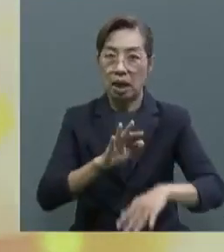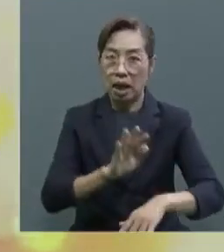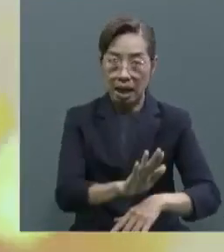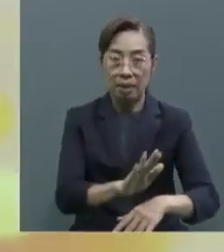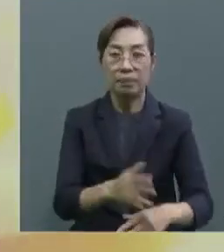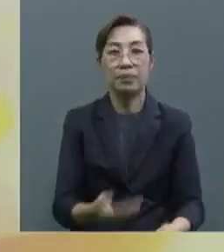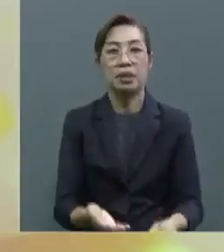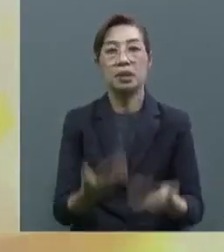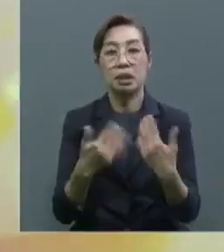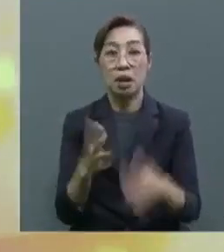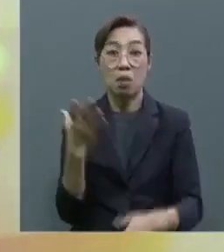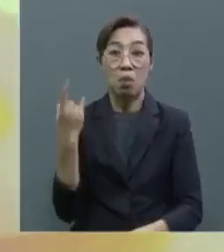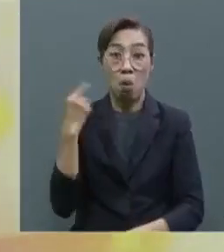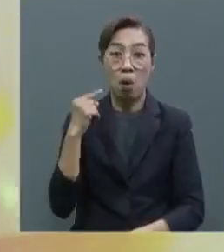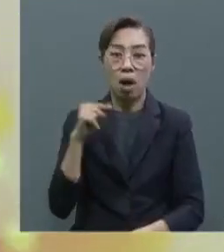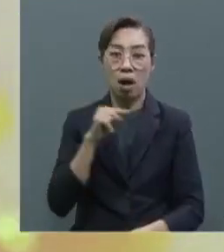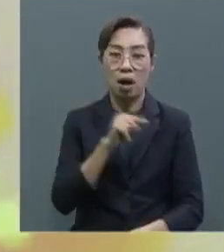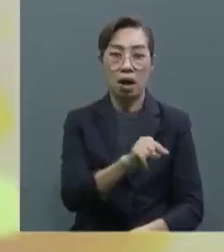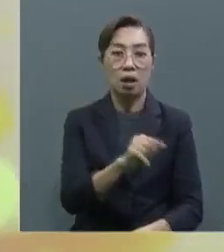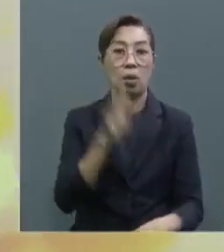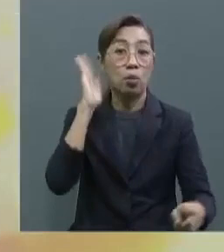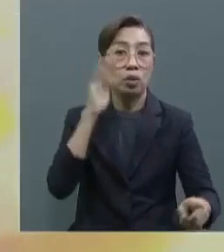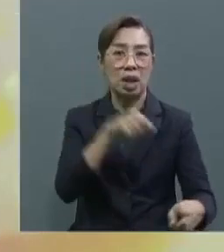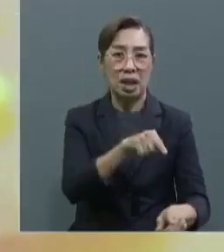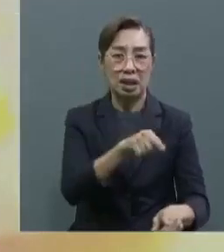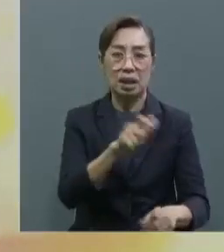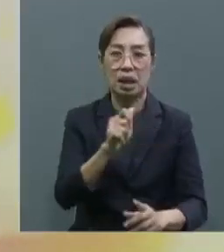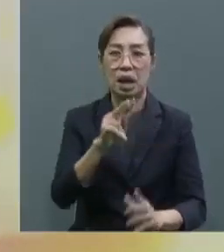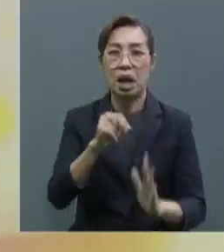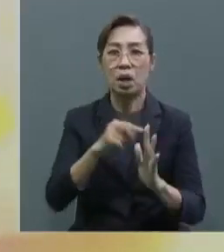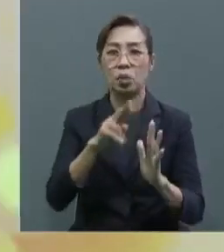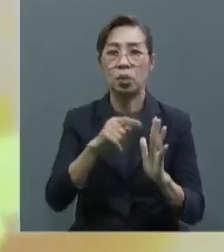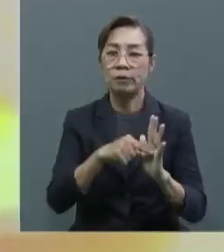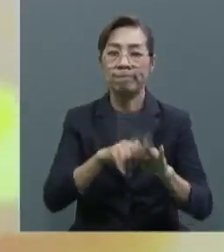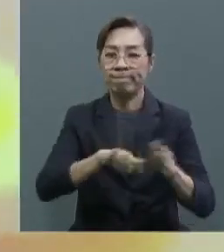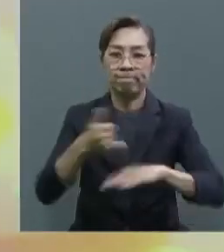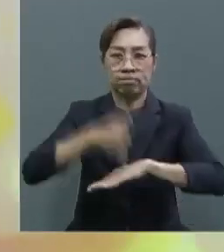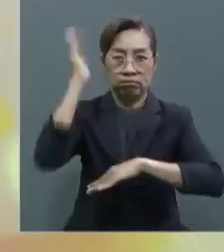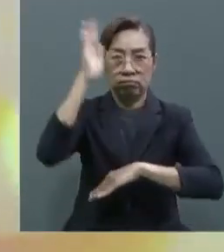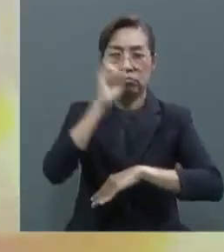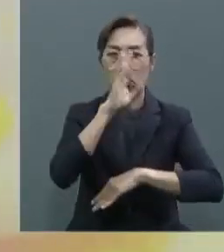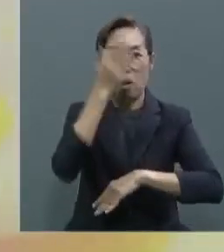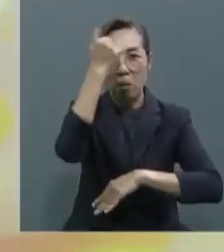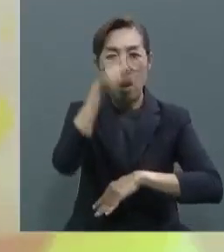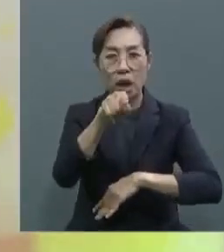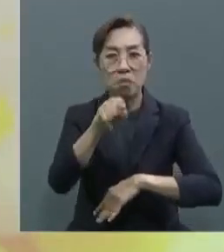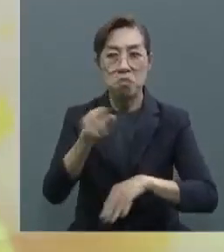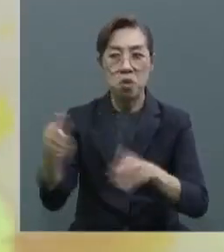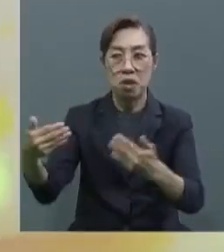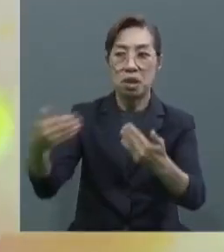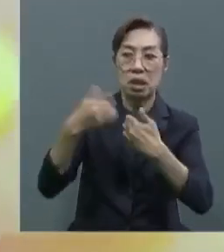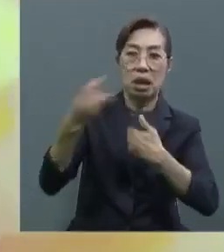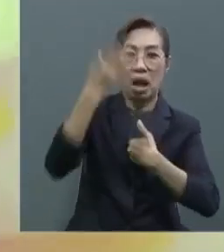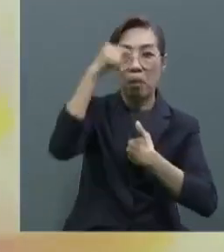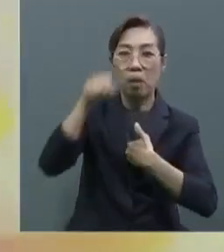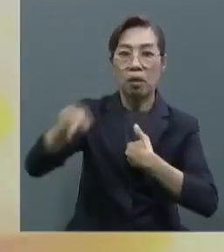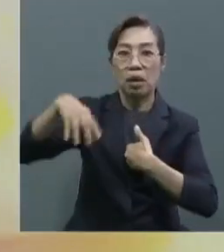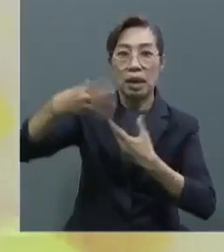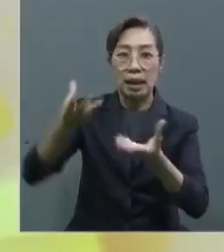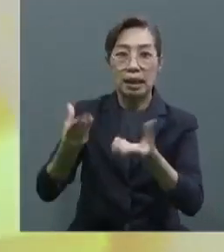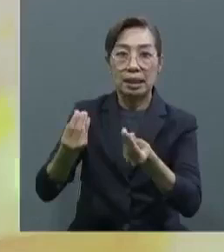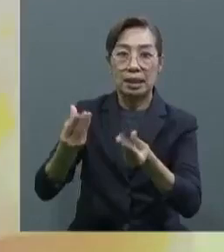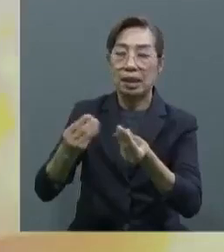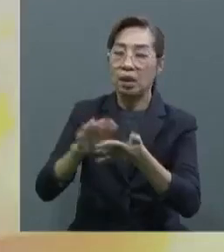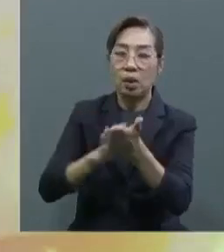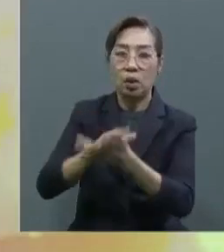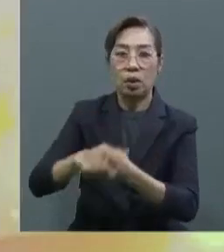ๆต่อมาเมื่อวานนี้นะคะนายอนุรักษ์ได้ตั้งโต๊ะแถลงเหตุที่ถูกกล่าวหาเพราะไปตรวจการทุจริตของกรมทรัพยากรน้ำบาดาลค่ะ